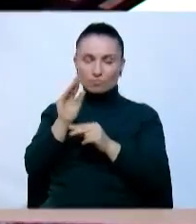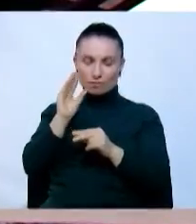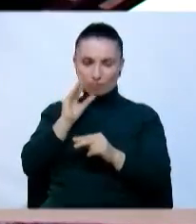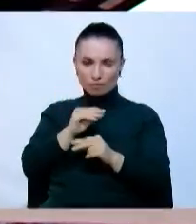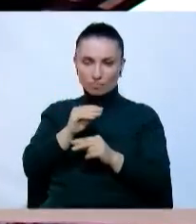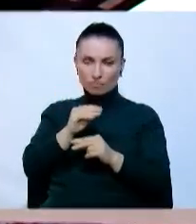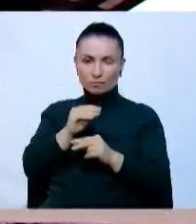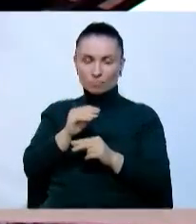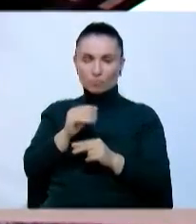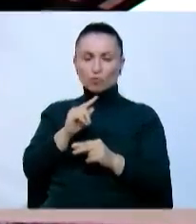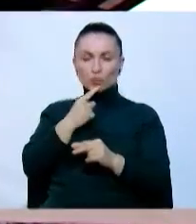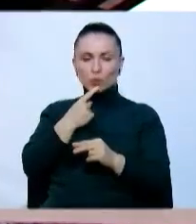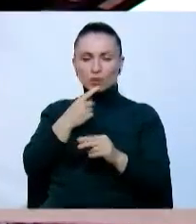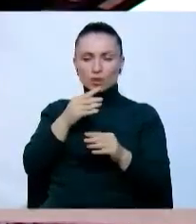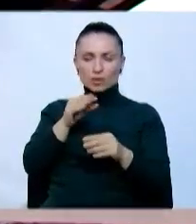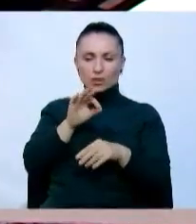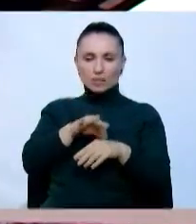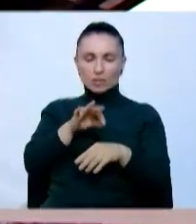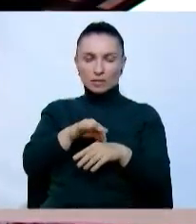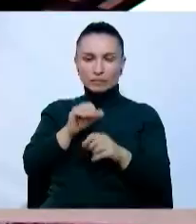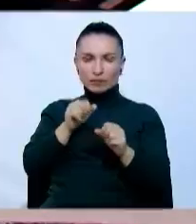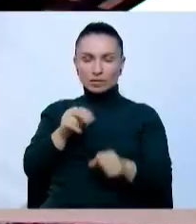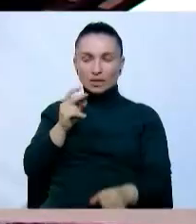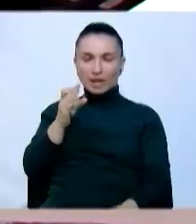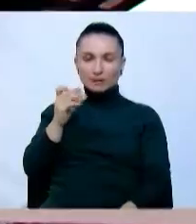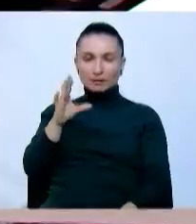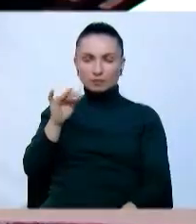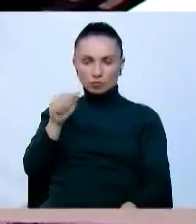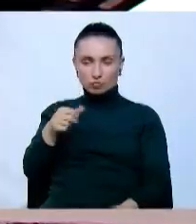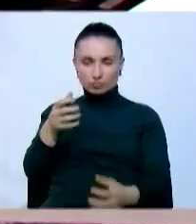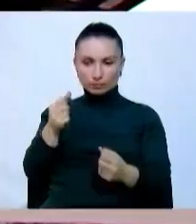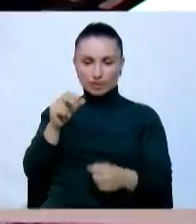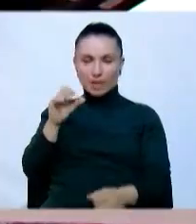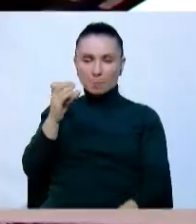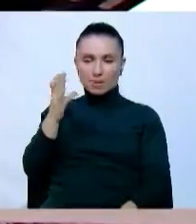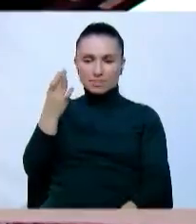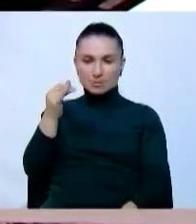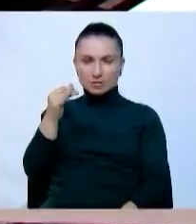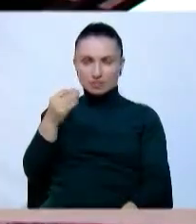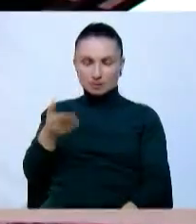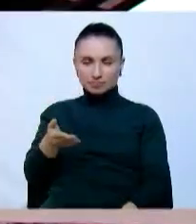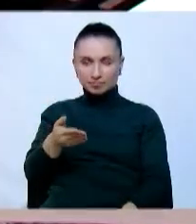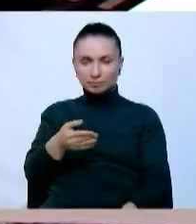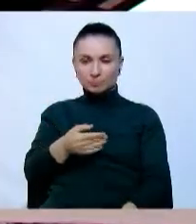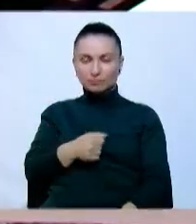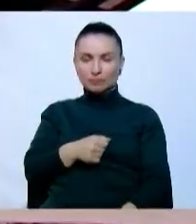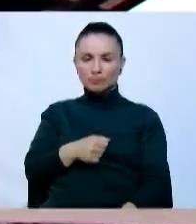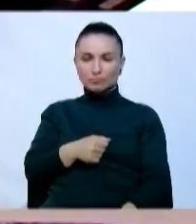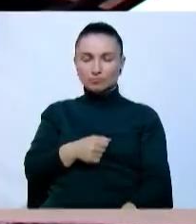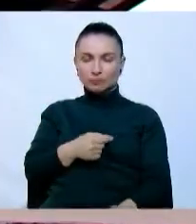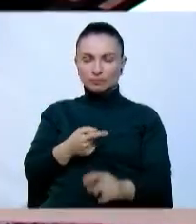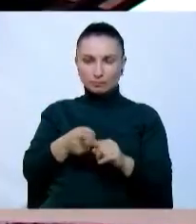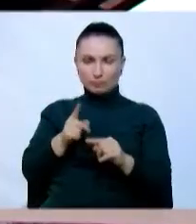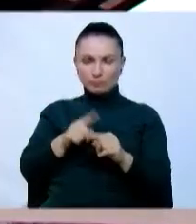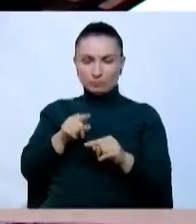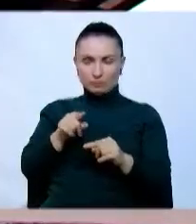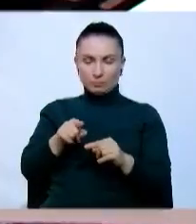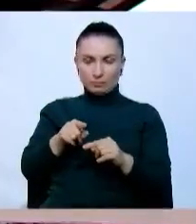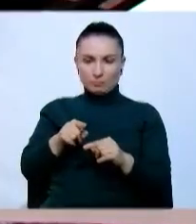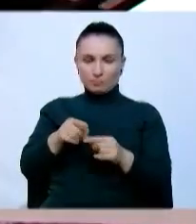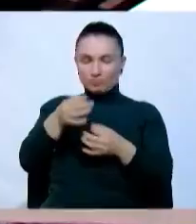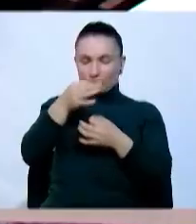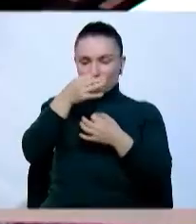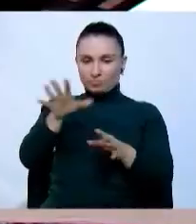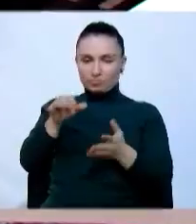ტიპის რთული დაავადებებისგან, როგორც არის მაგალითად კერატიტები, ჰერპესული კერატიტი, ეს არის ამების